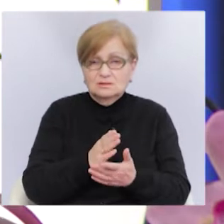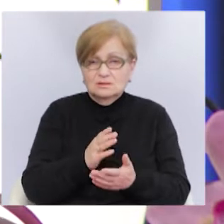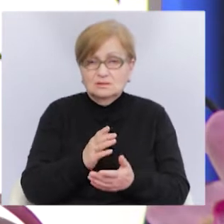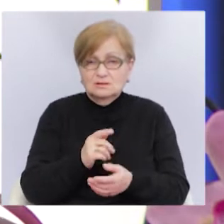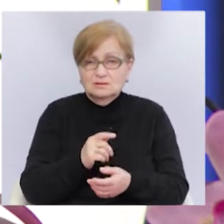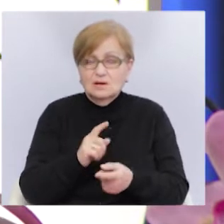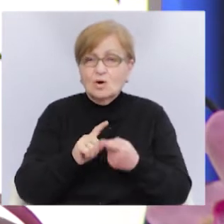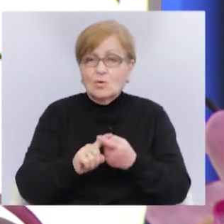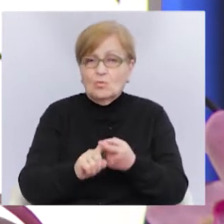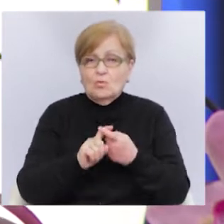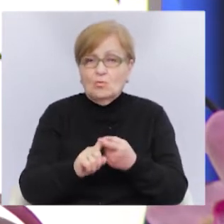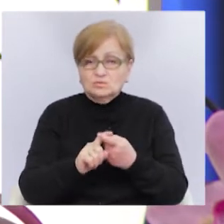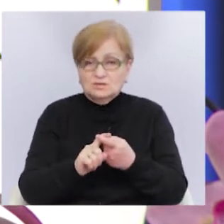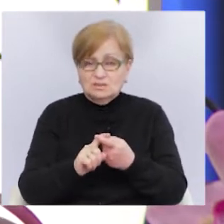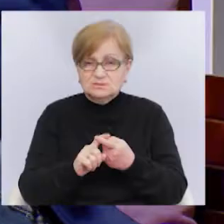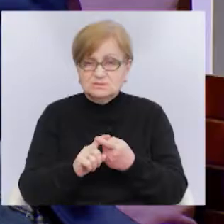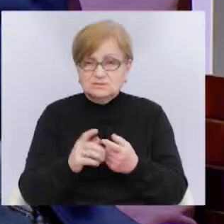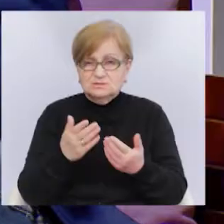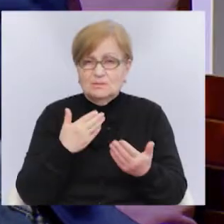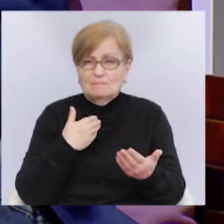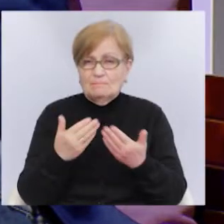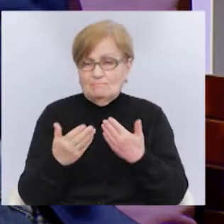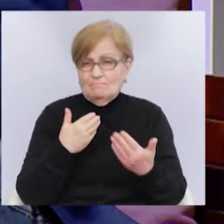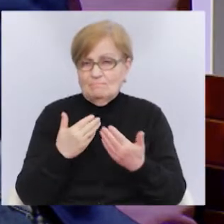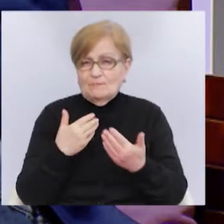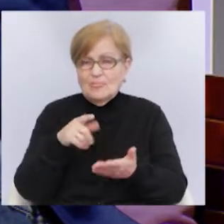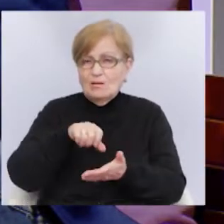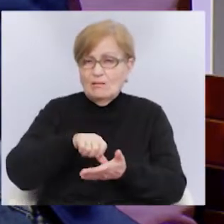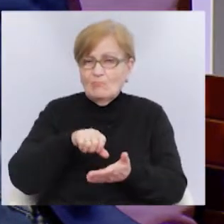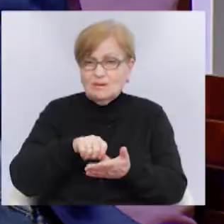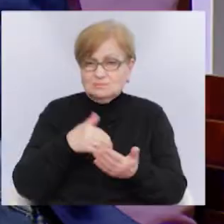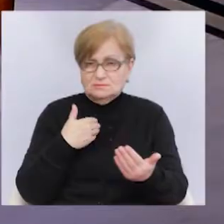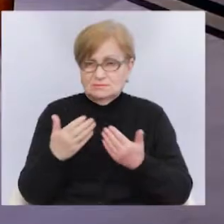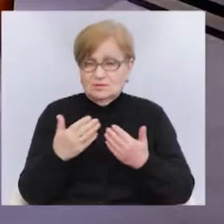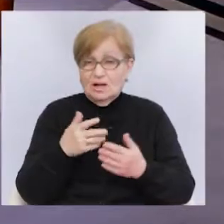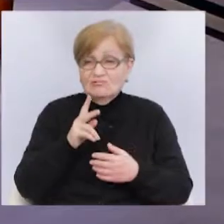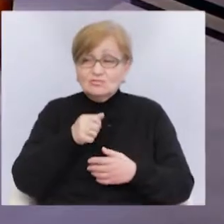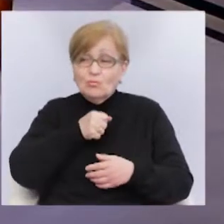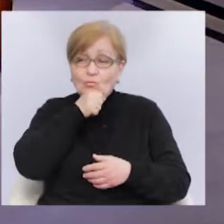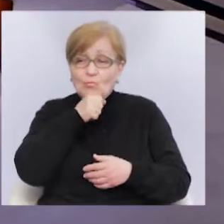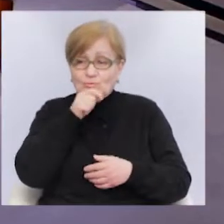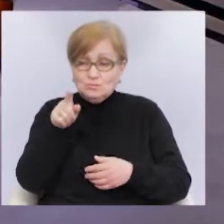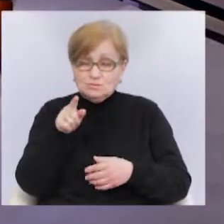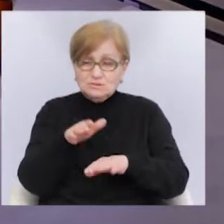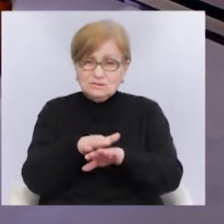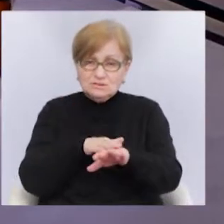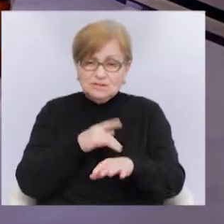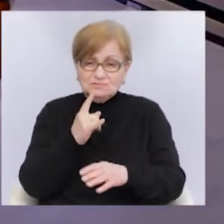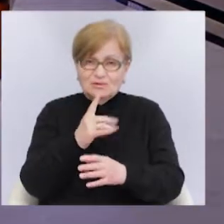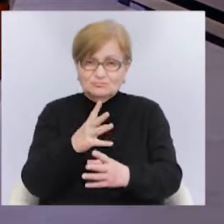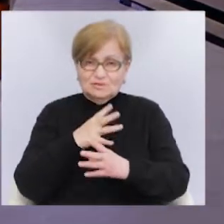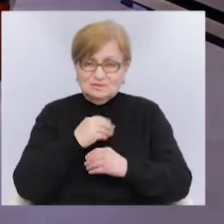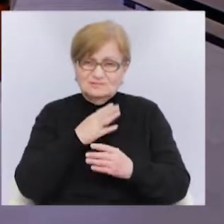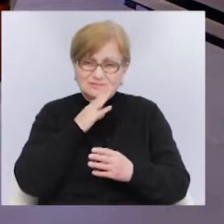ეს კომუნიკაციური პარტნიორის როლი. კომუნიკაციურ პარტნიორს ეძახიან იმ უფროს, რომელიც ბავშვთან ყველაზე დიდ დროს ატარებს.